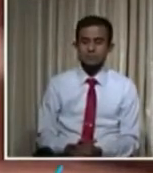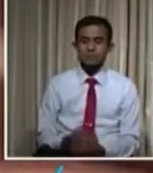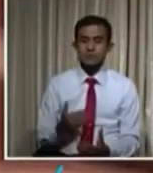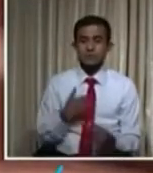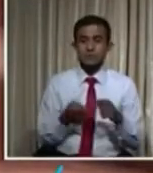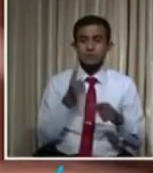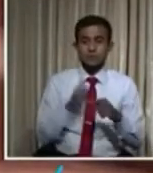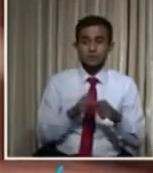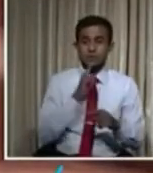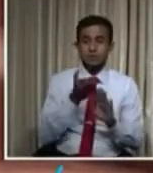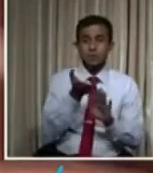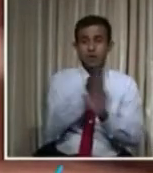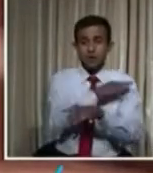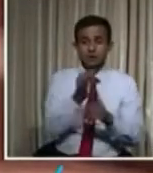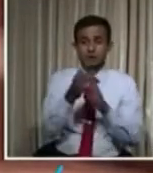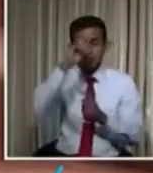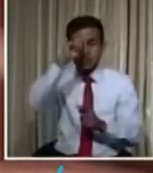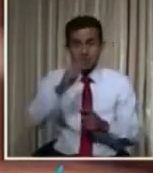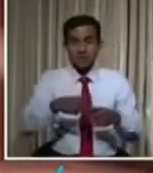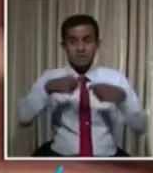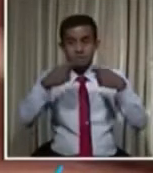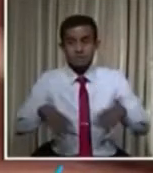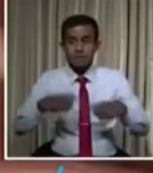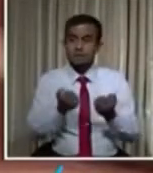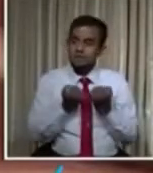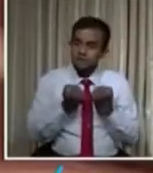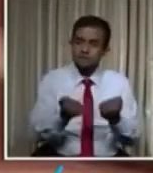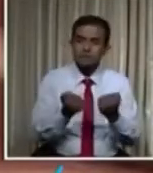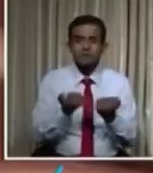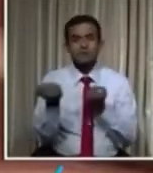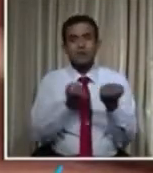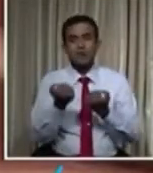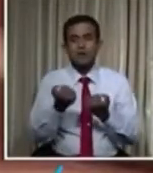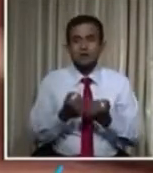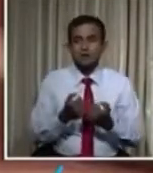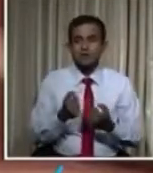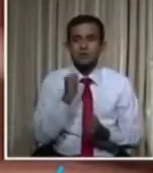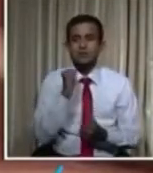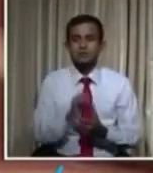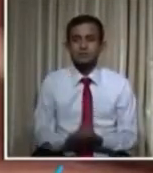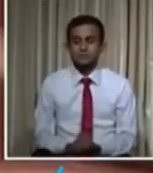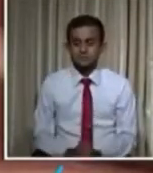ආදර්ශයක් දුන්න මට කලින් හිටපු ජනාධිපතිවරු වියදම් කරපු හැටි ගමන් බිමන් ගිය හැටි සහ වාහන පාවිච්චි කරපු හැටි පිළිබඳව.